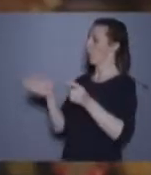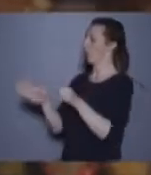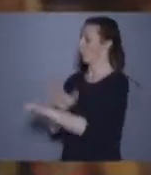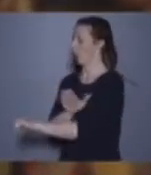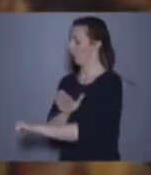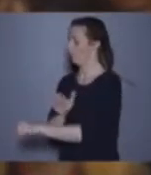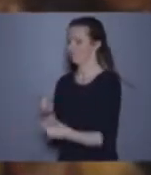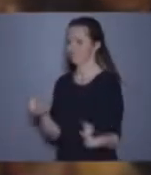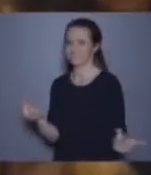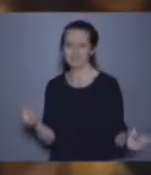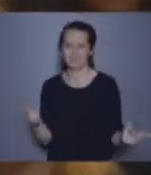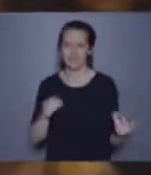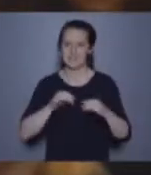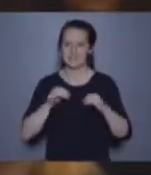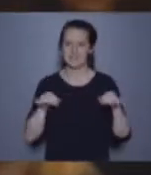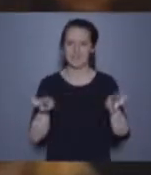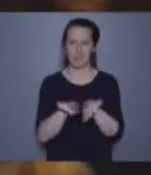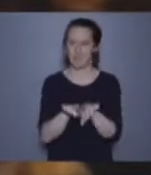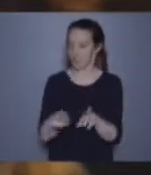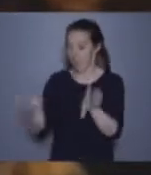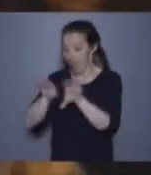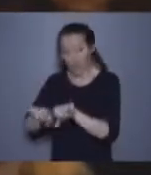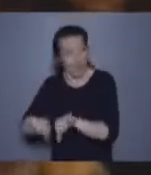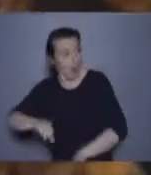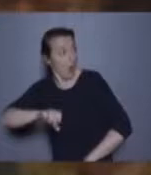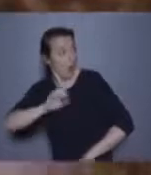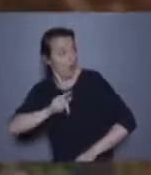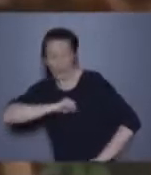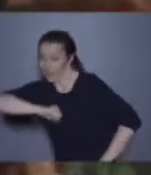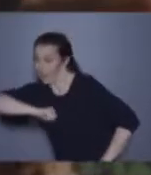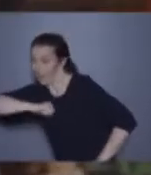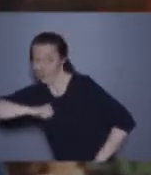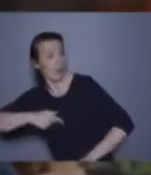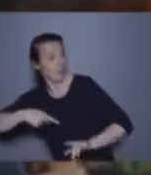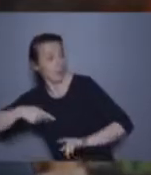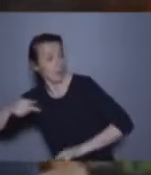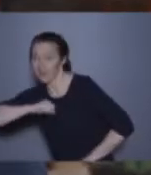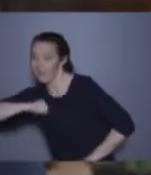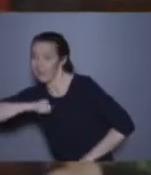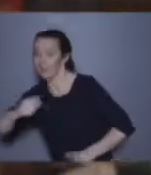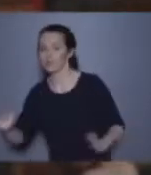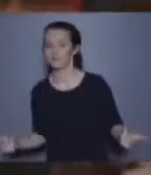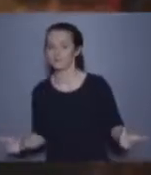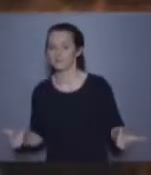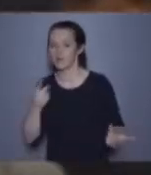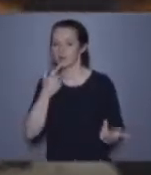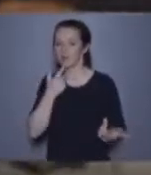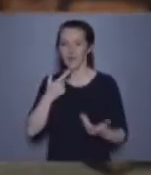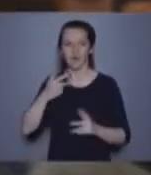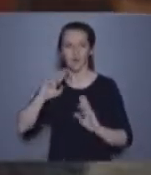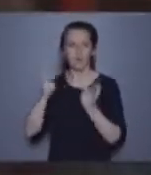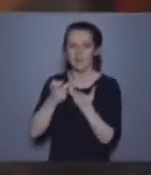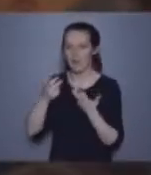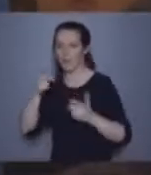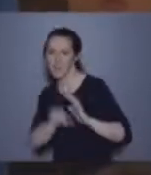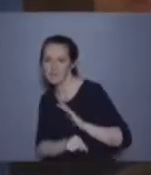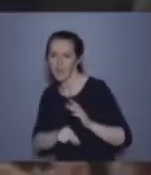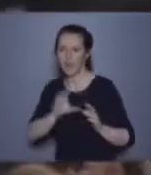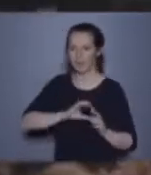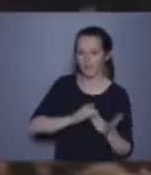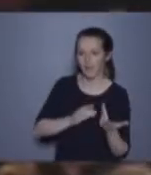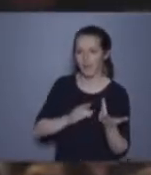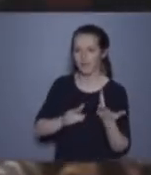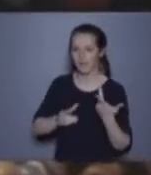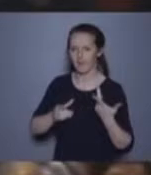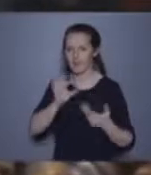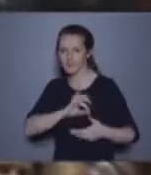On retomberait dans le cycle de l'agriculture productiviste, toujours produire plus, toujours à moindre coût. Non, il va donc